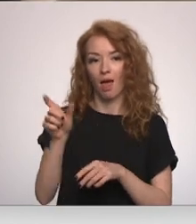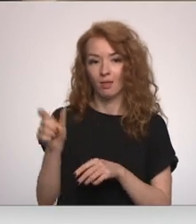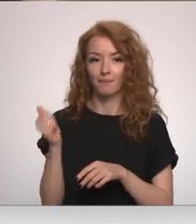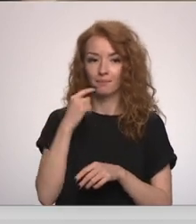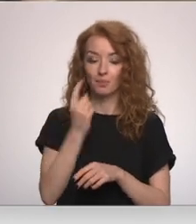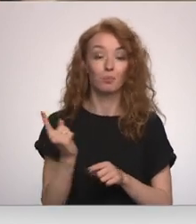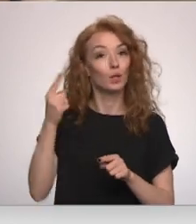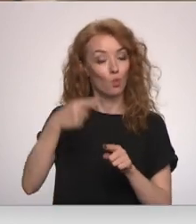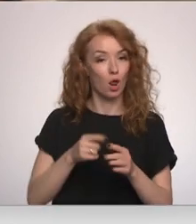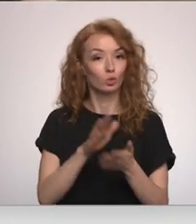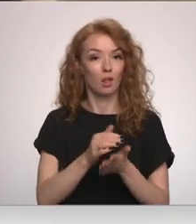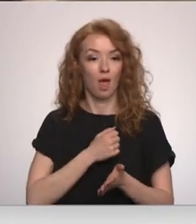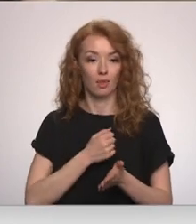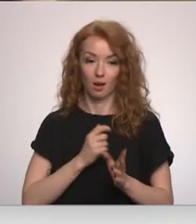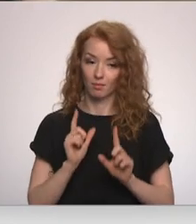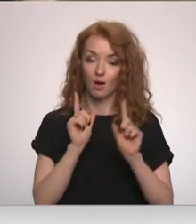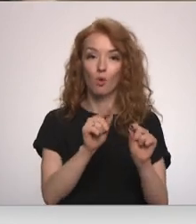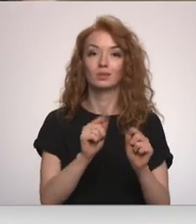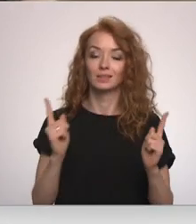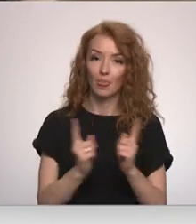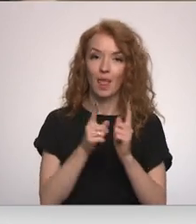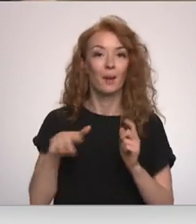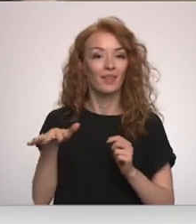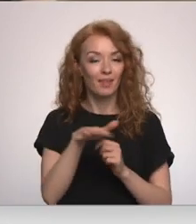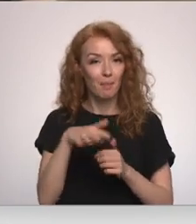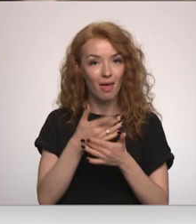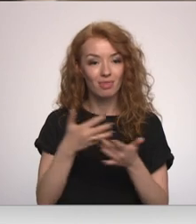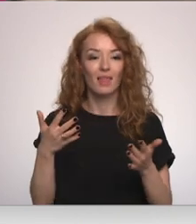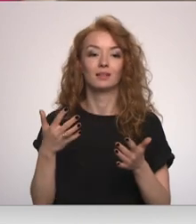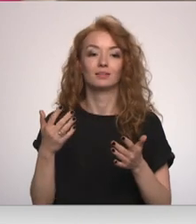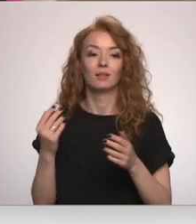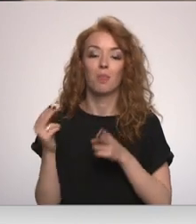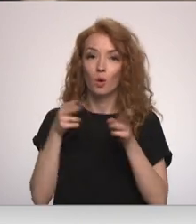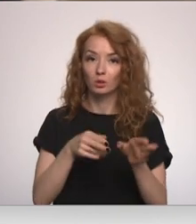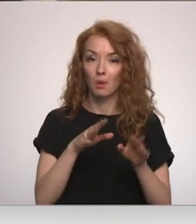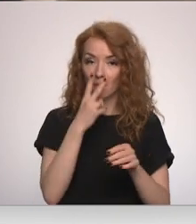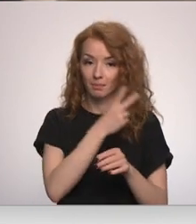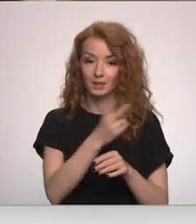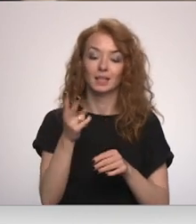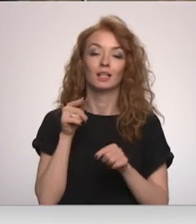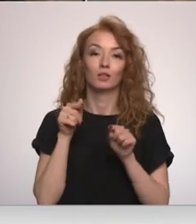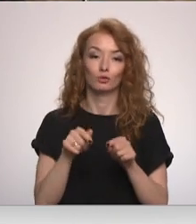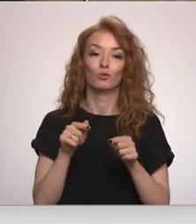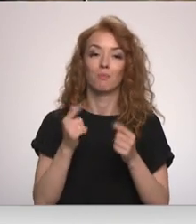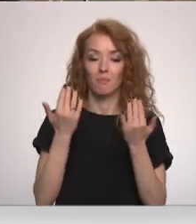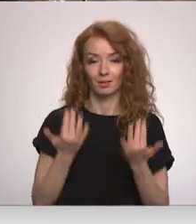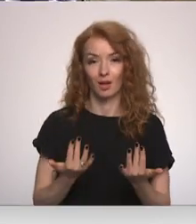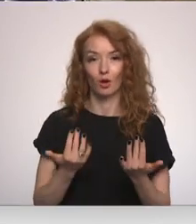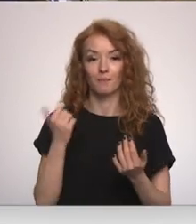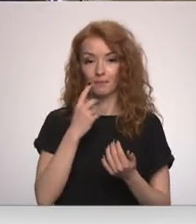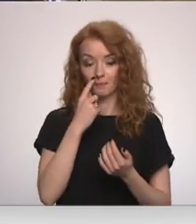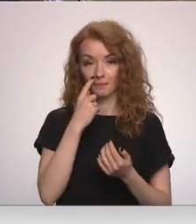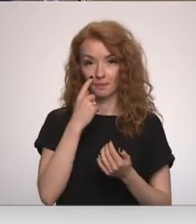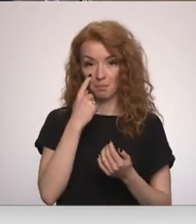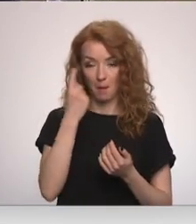reizi uz Latgali, protams, satiekam ģimeni un atbraucām, lai redzētu šo jauko pasākumu. Ieraudziet